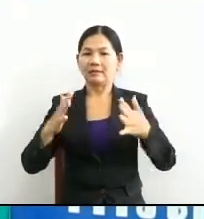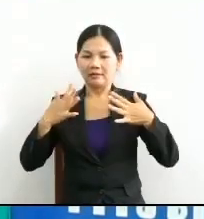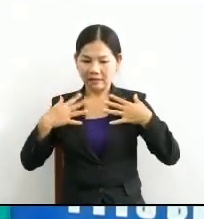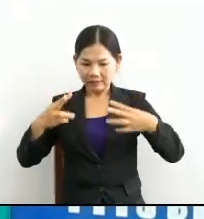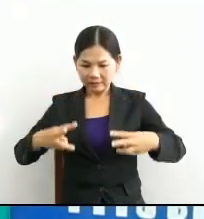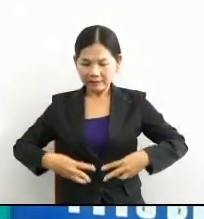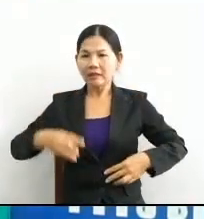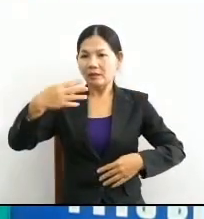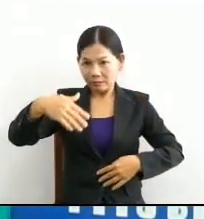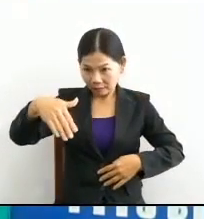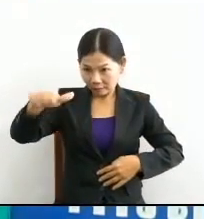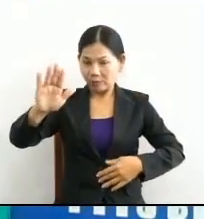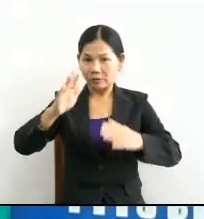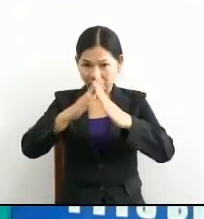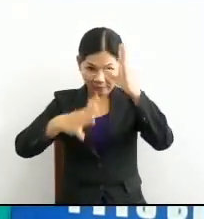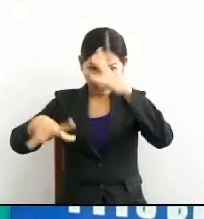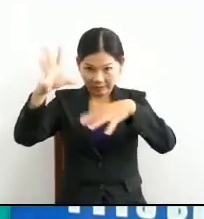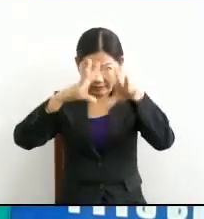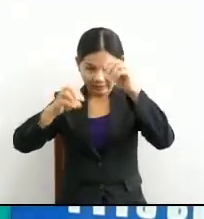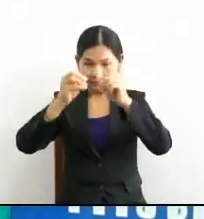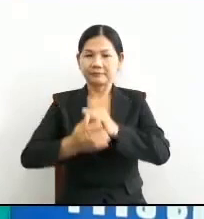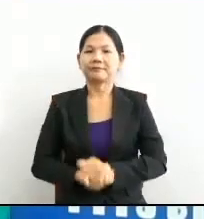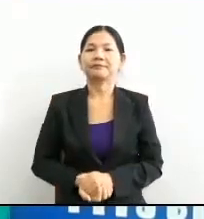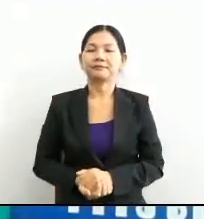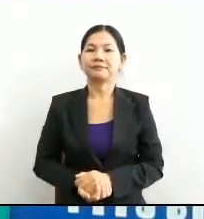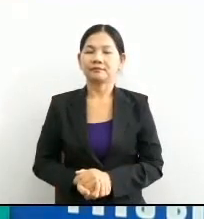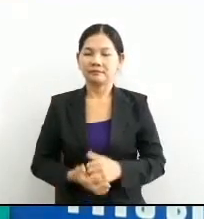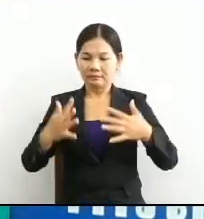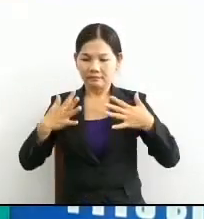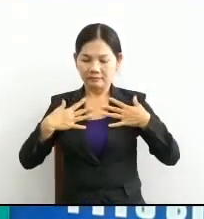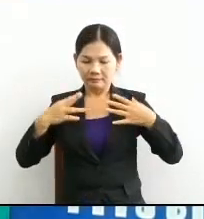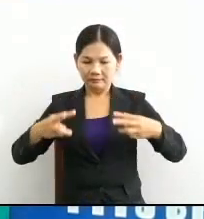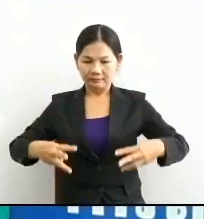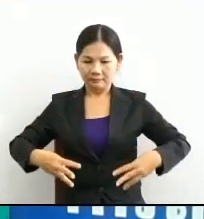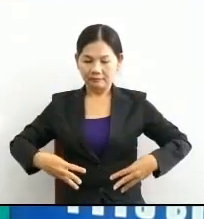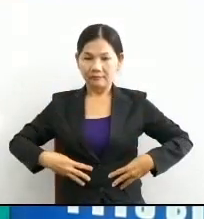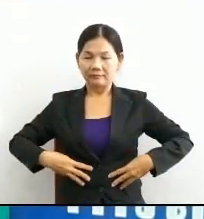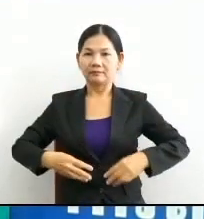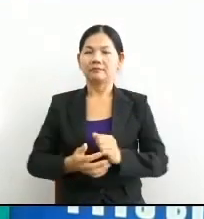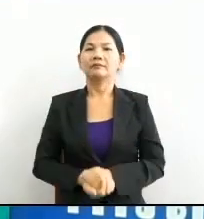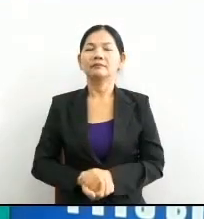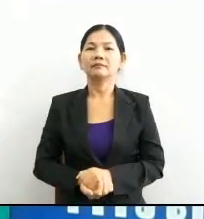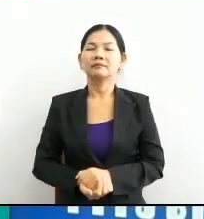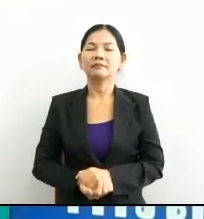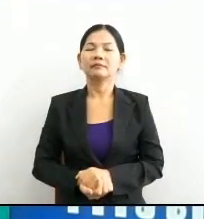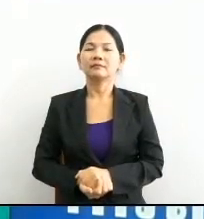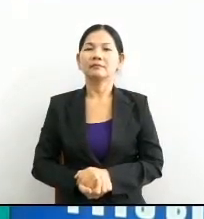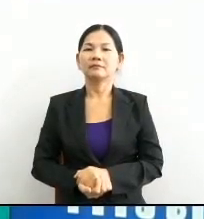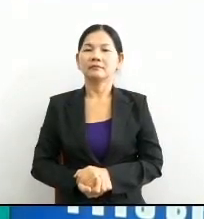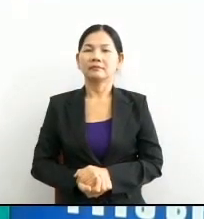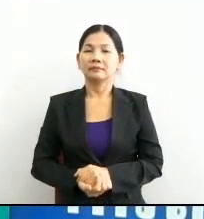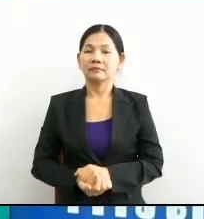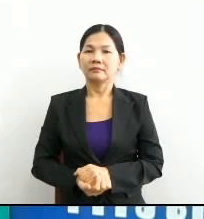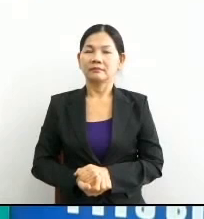à đó chấm lại mà con cha lò nè cái giá lại cái cái giá nó môi cái giá